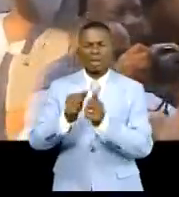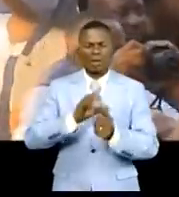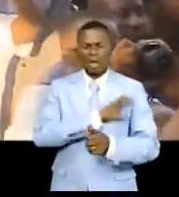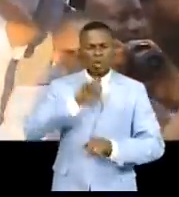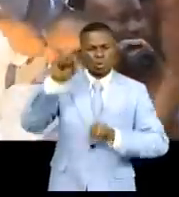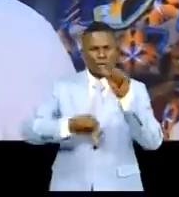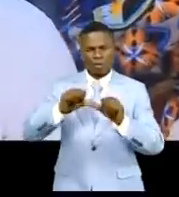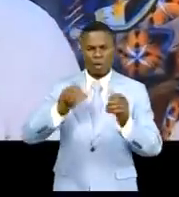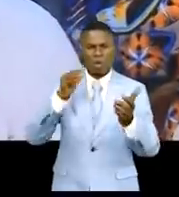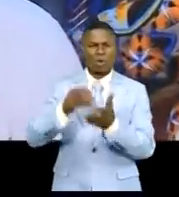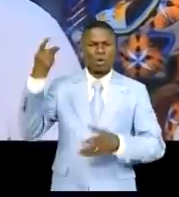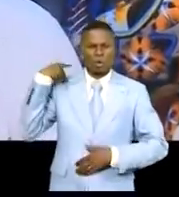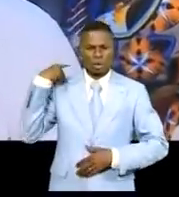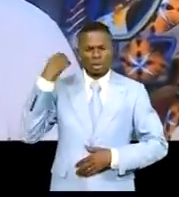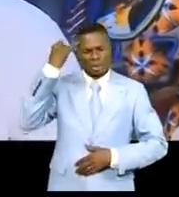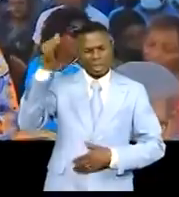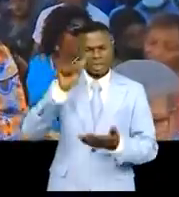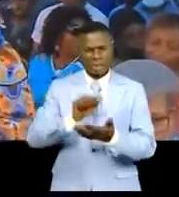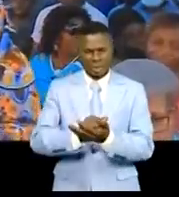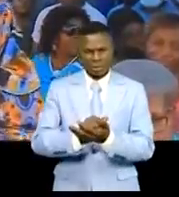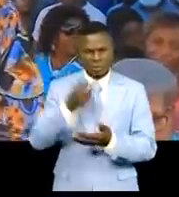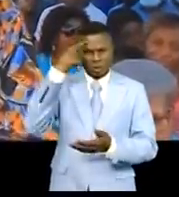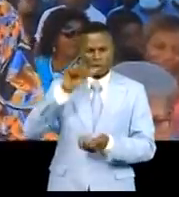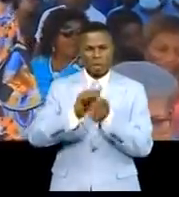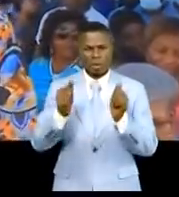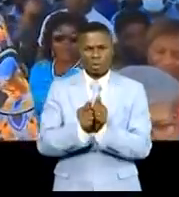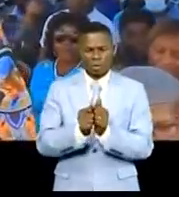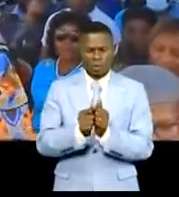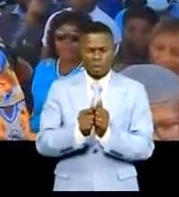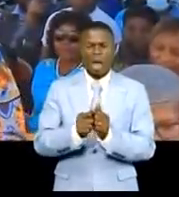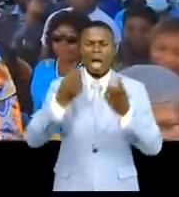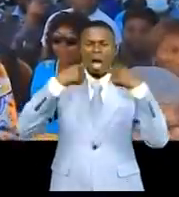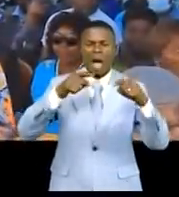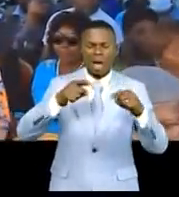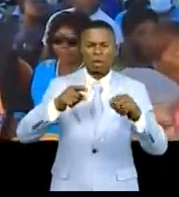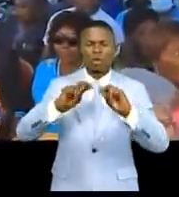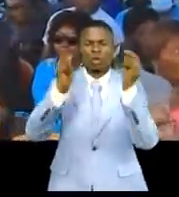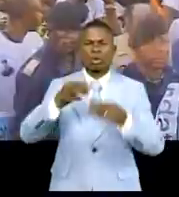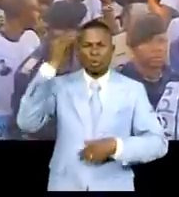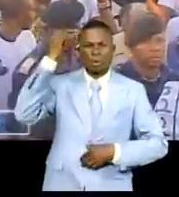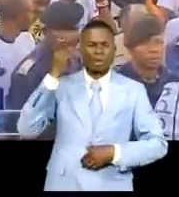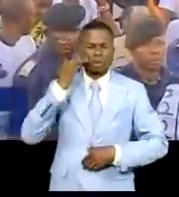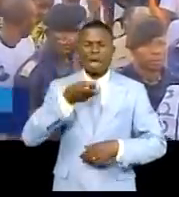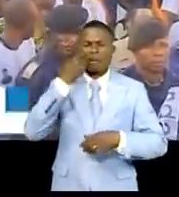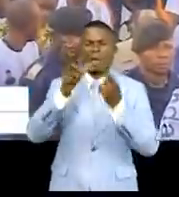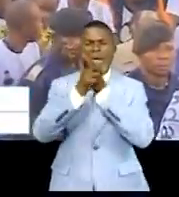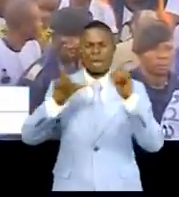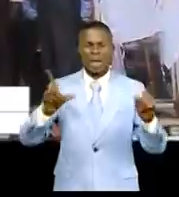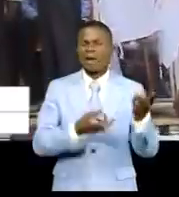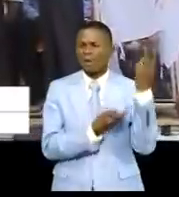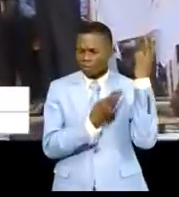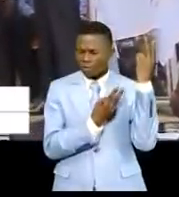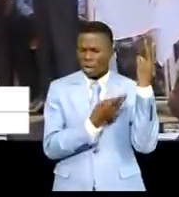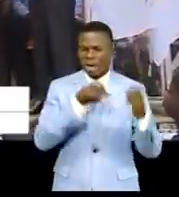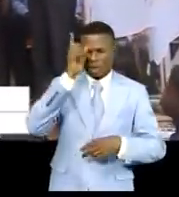nationaux suite à leur point de vue en rapport avec la sortie du gouvernement. La liberté d'expression est l'une des valeurs prônées